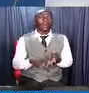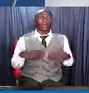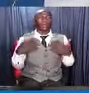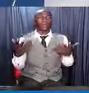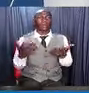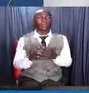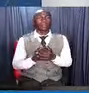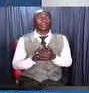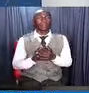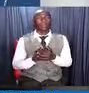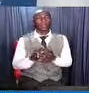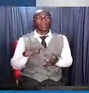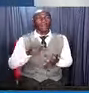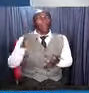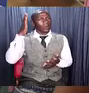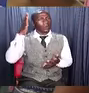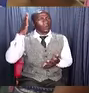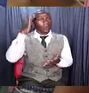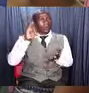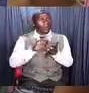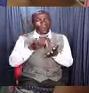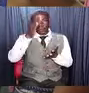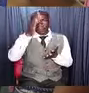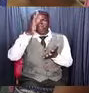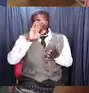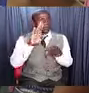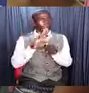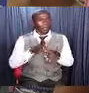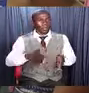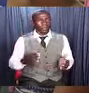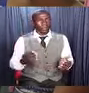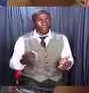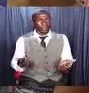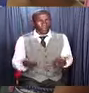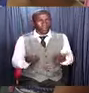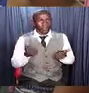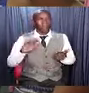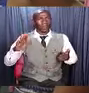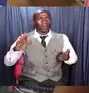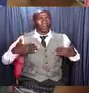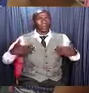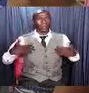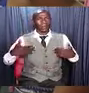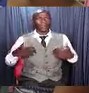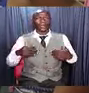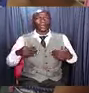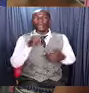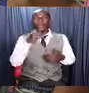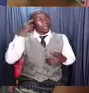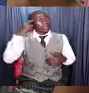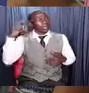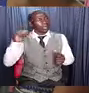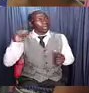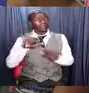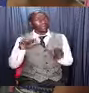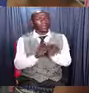Hallelujah. Hallelujah. Nikajua Mungu ana njia nyingi za kuokoa watu wake. That I knew God has several ways to save his people. Siwaze mahindi tu.